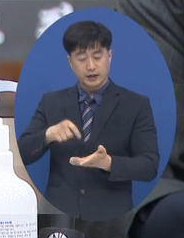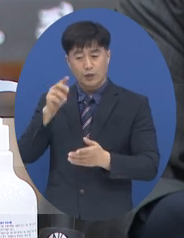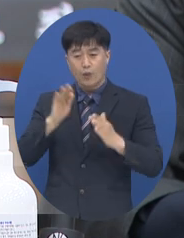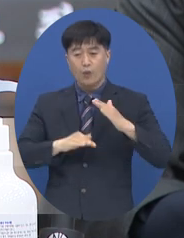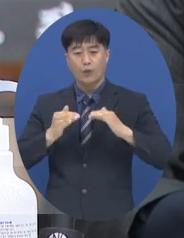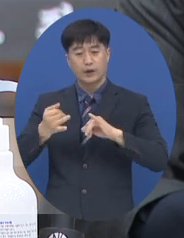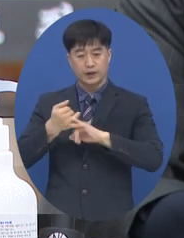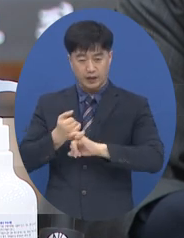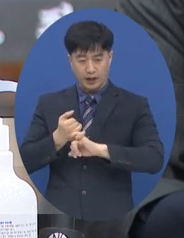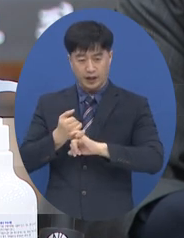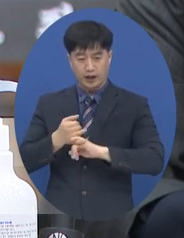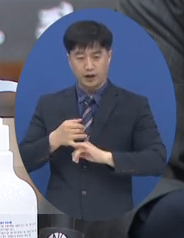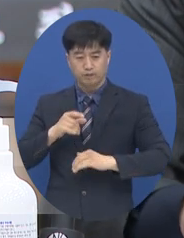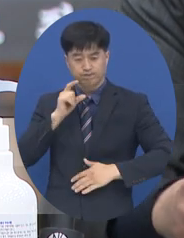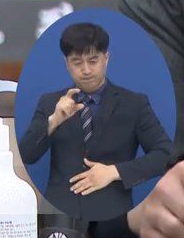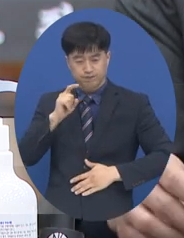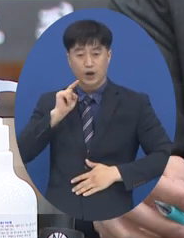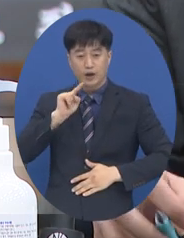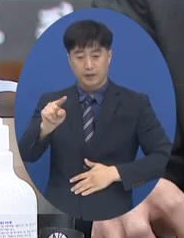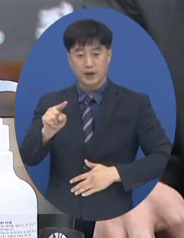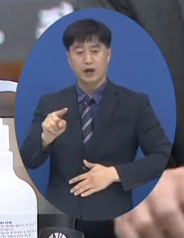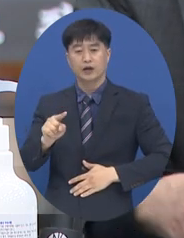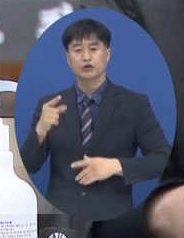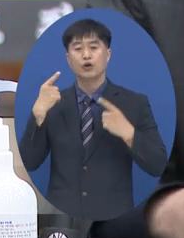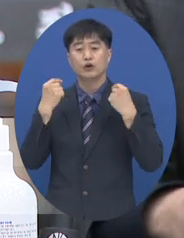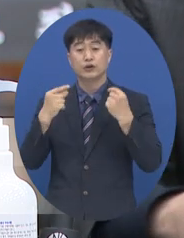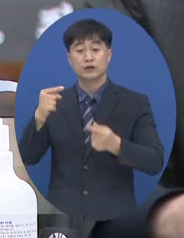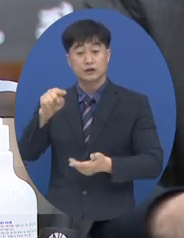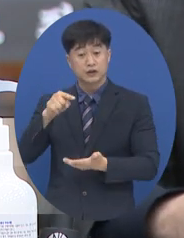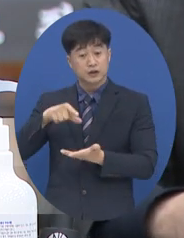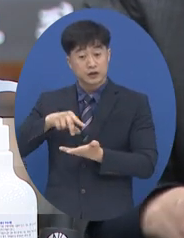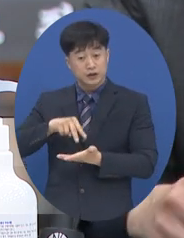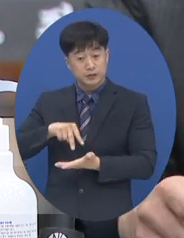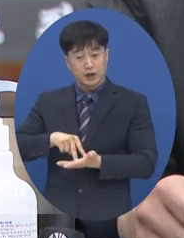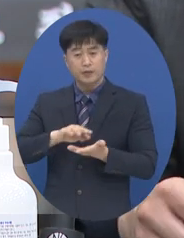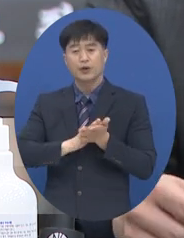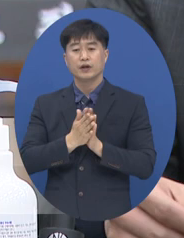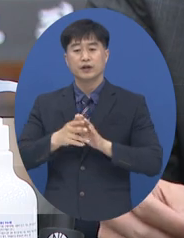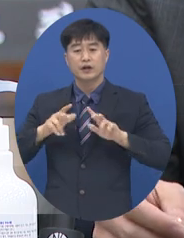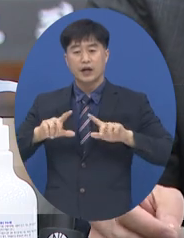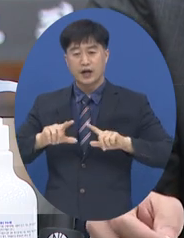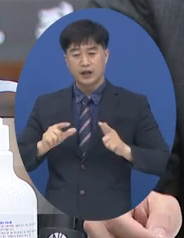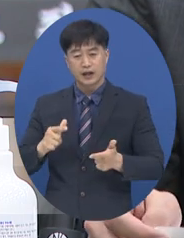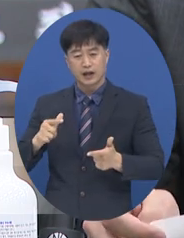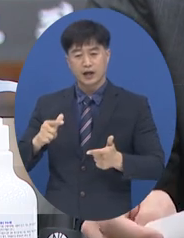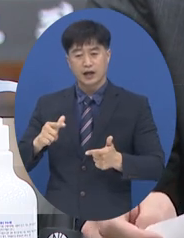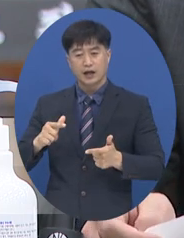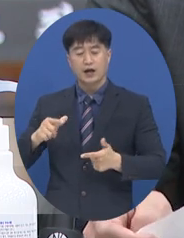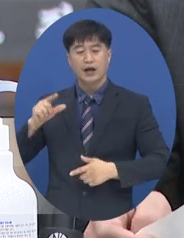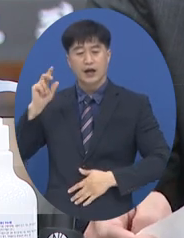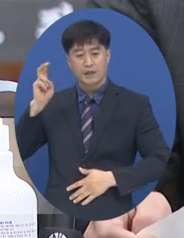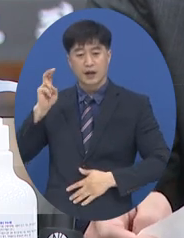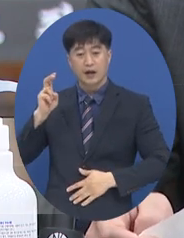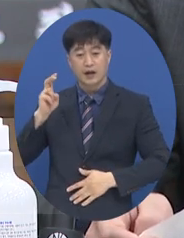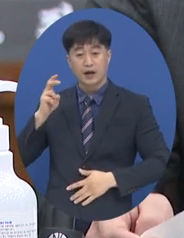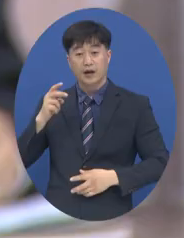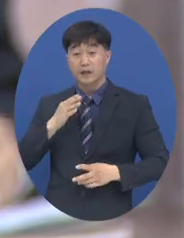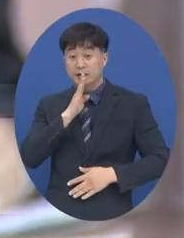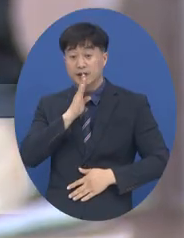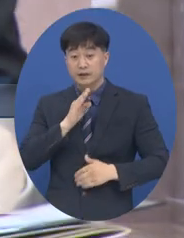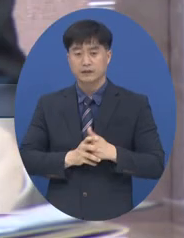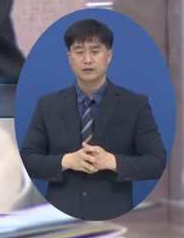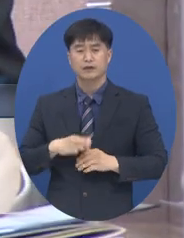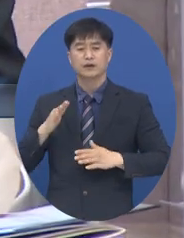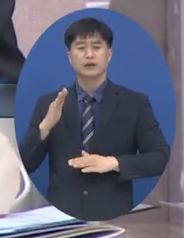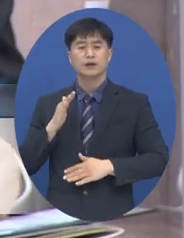신공 의학으로 주장을 해 왔고 이제 자 이제 그런 입장에 변치 않으신 것으로 알고 있습니다 그렇게 이해해도 되겠습니까